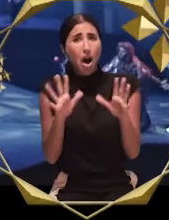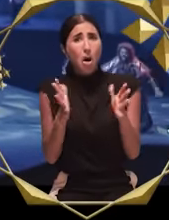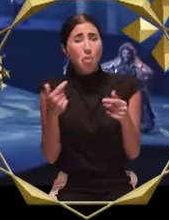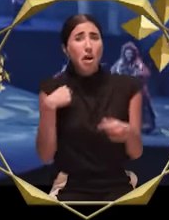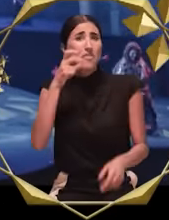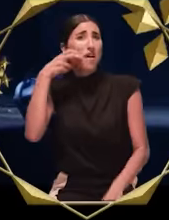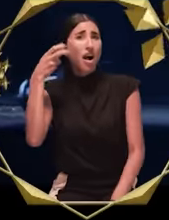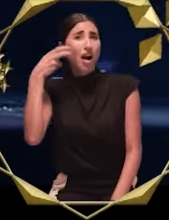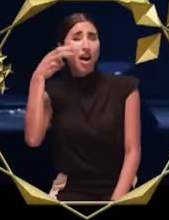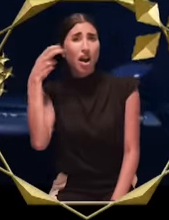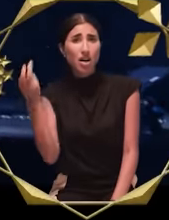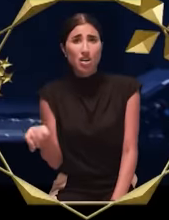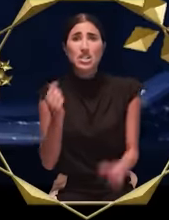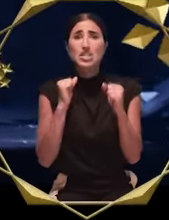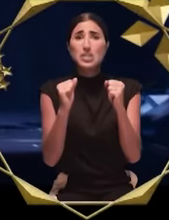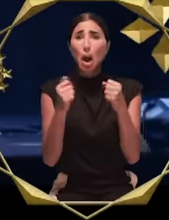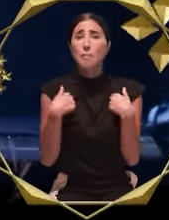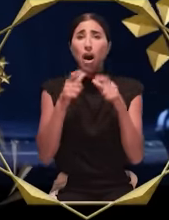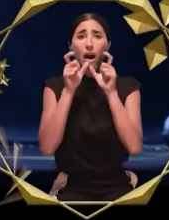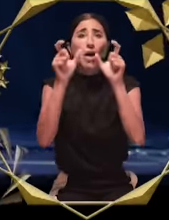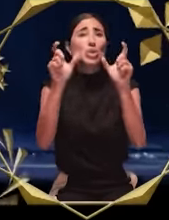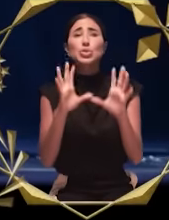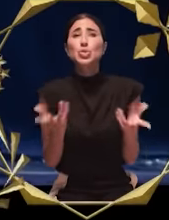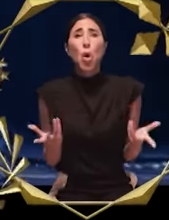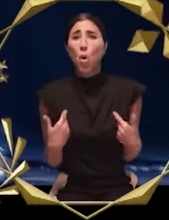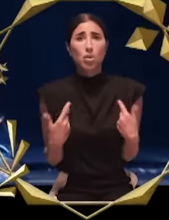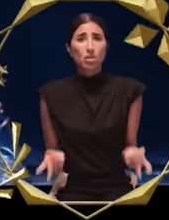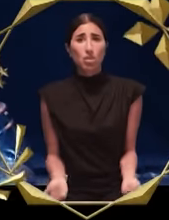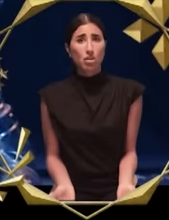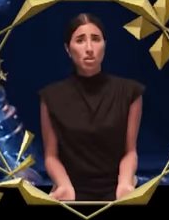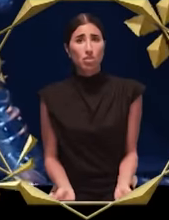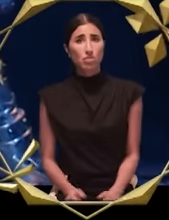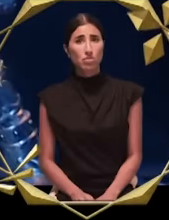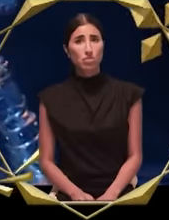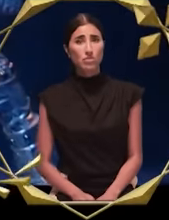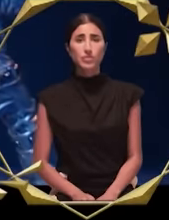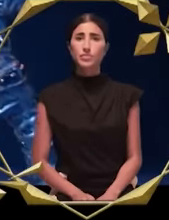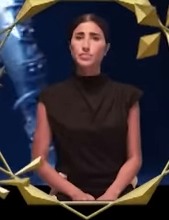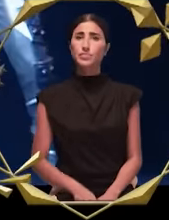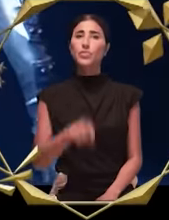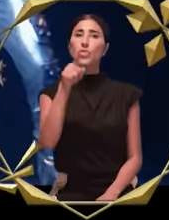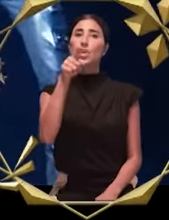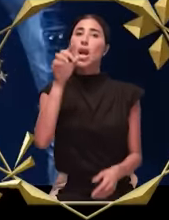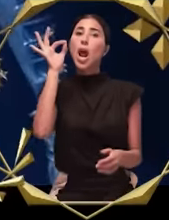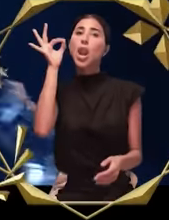مياو لكنني هرة من أين سأتي بالزهرة